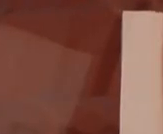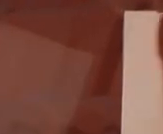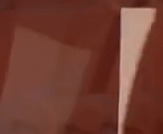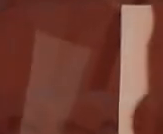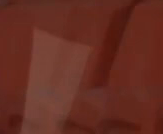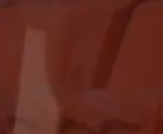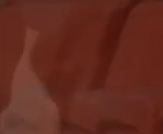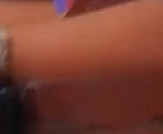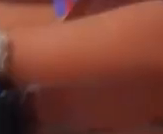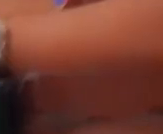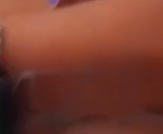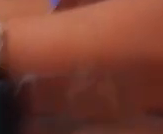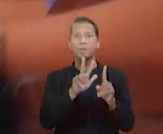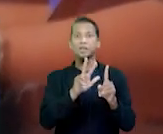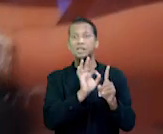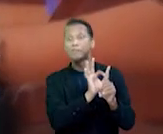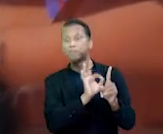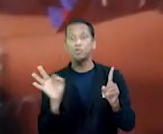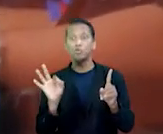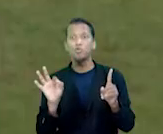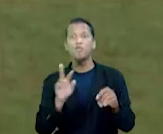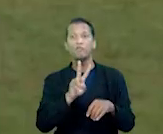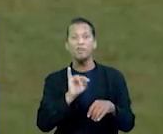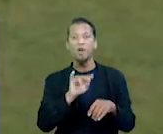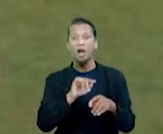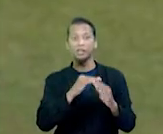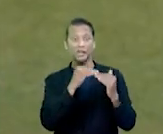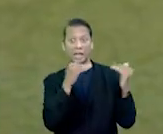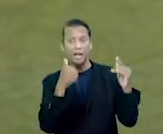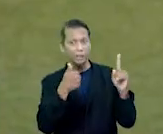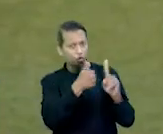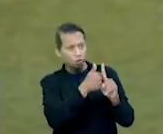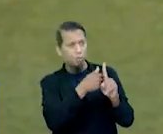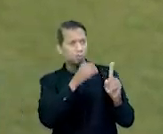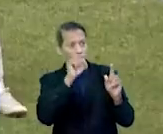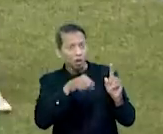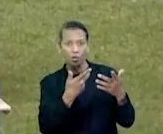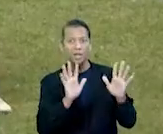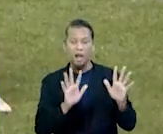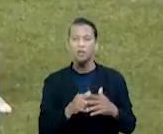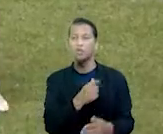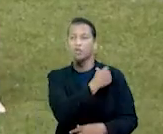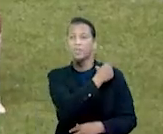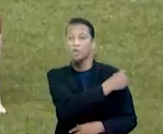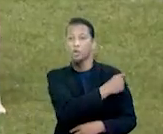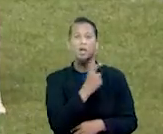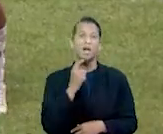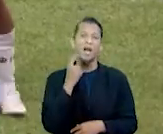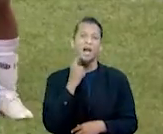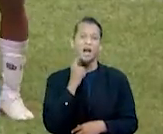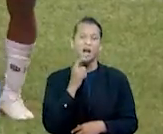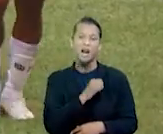FIFA. Gubernur DKI Jakarta Anies Baswedan memantau langsung kesiapan serta pertandingan perdana Bali United melawan